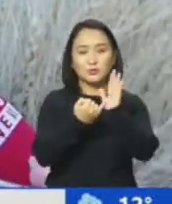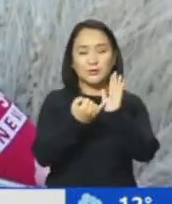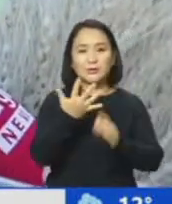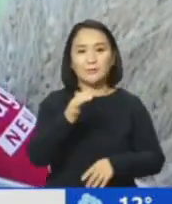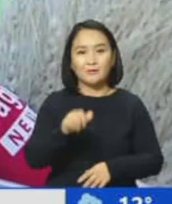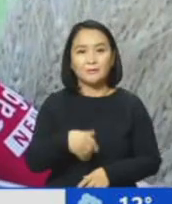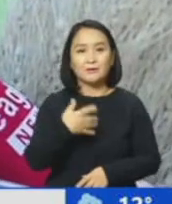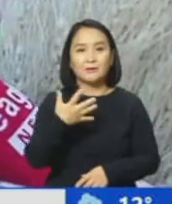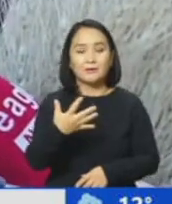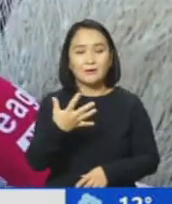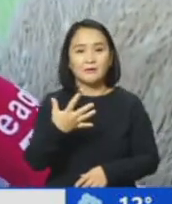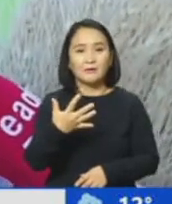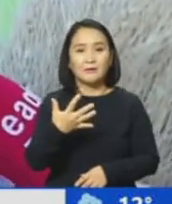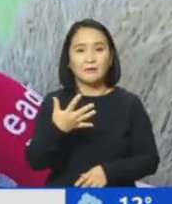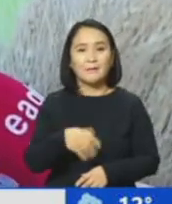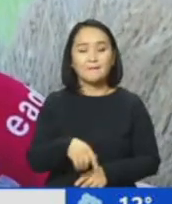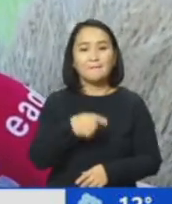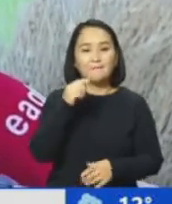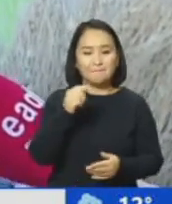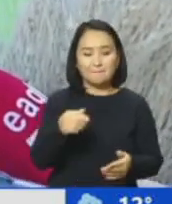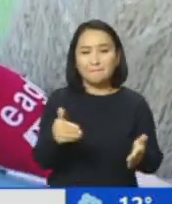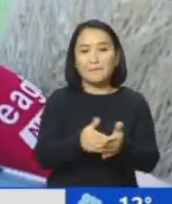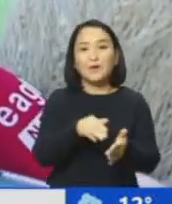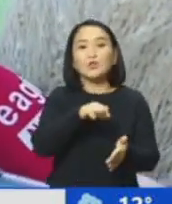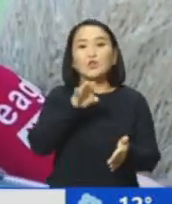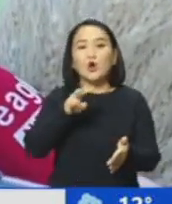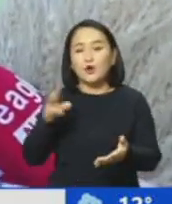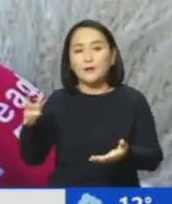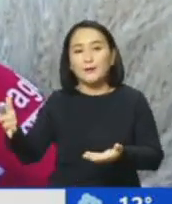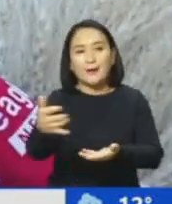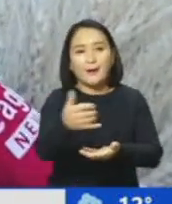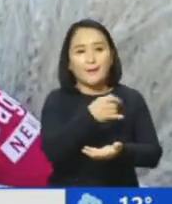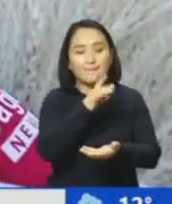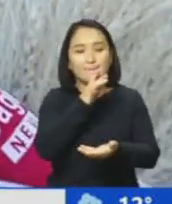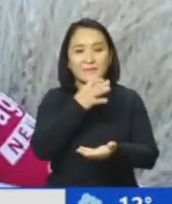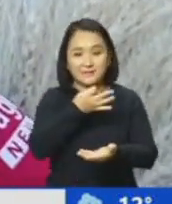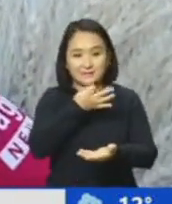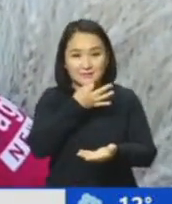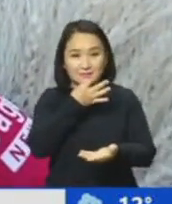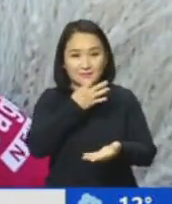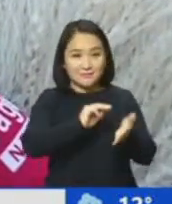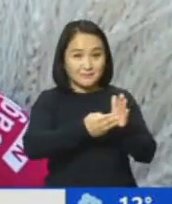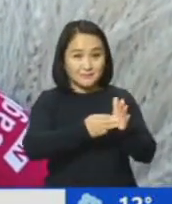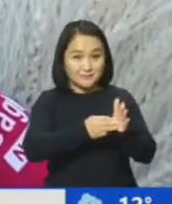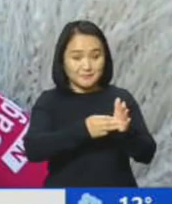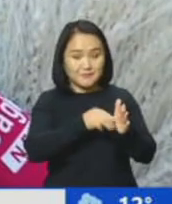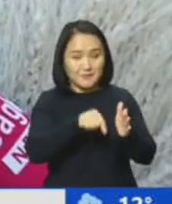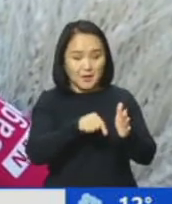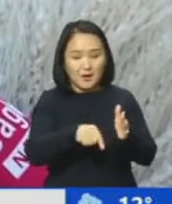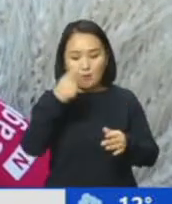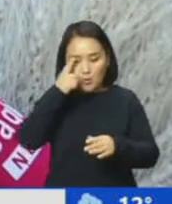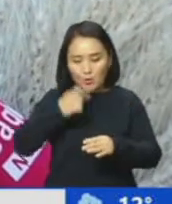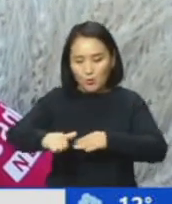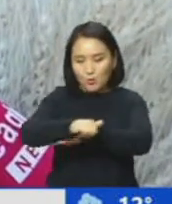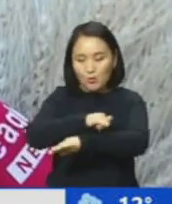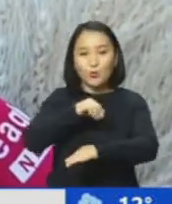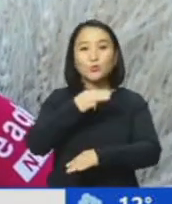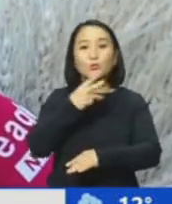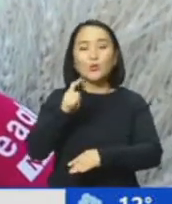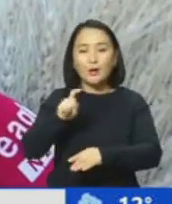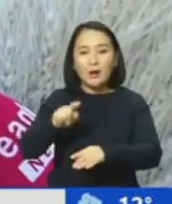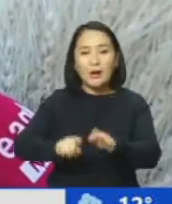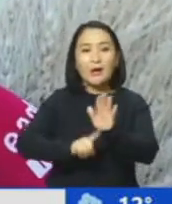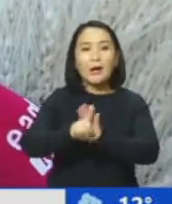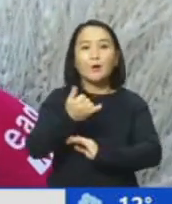165.5 мянган тонн ургац авахар үржсэн балаас гараад байгаа нь Монгол улсын түүхэнд анх удаа хүнсний